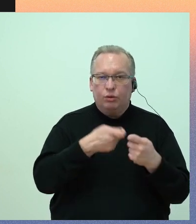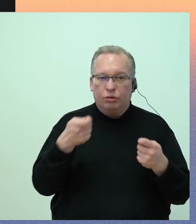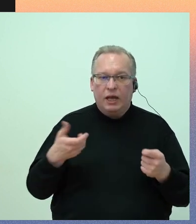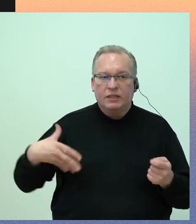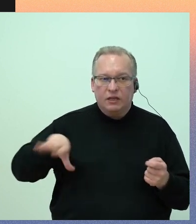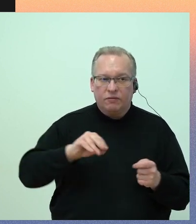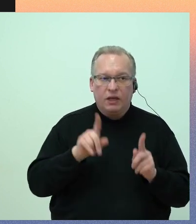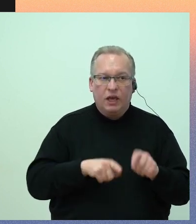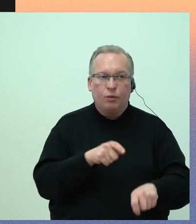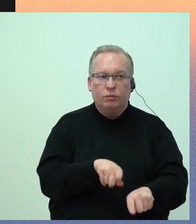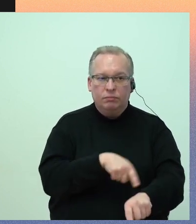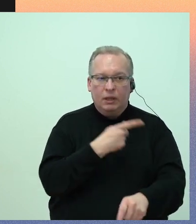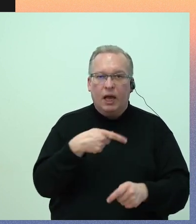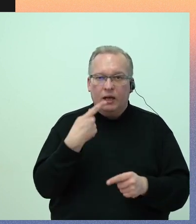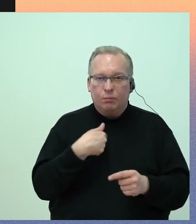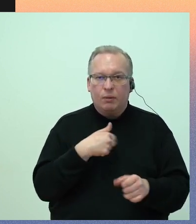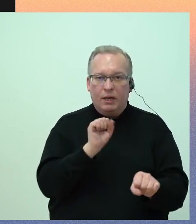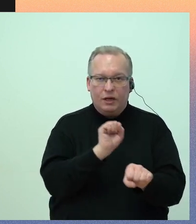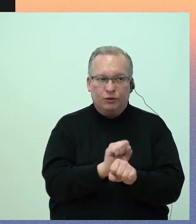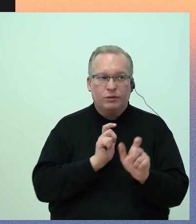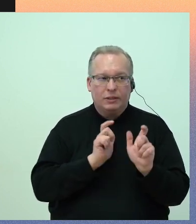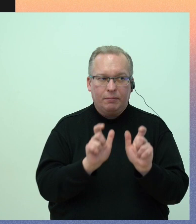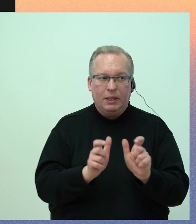Jei kalbu per ilgai, įspėkite mane.